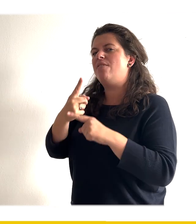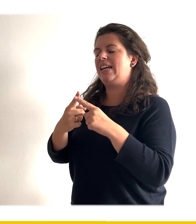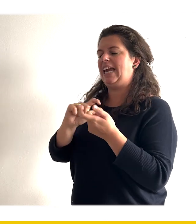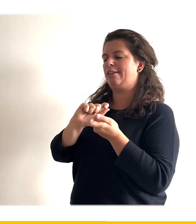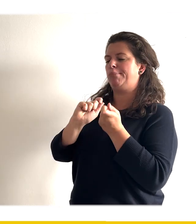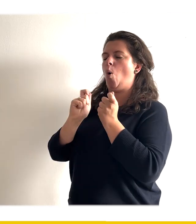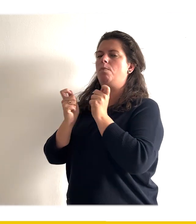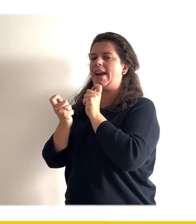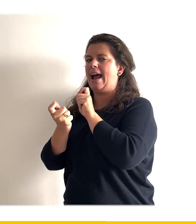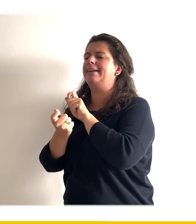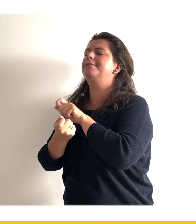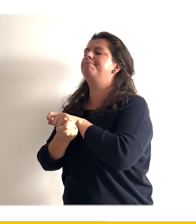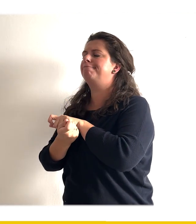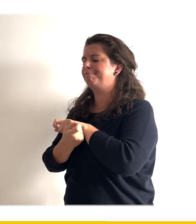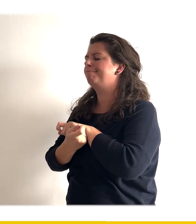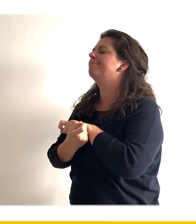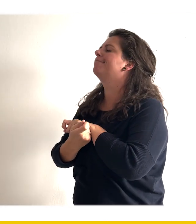om.